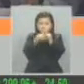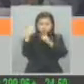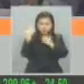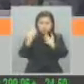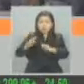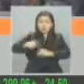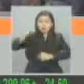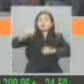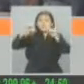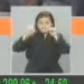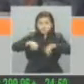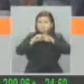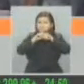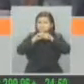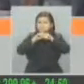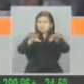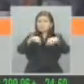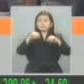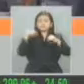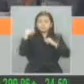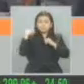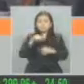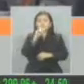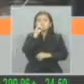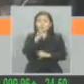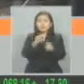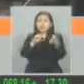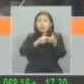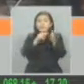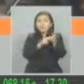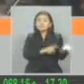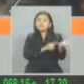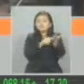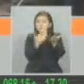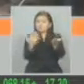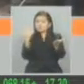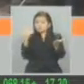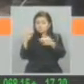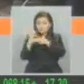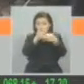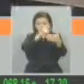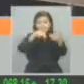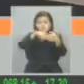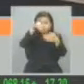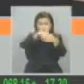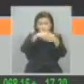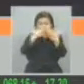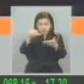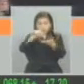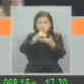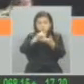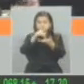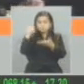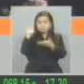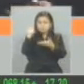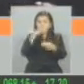วินิจฉัยเป็นเอกฉันท์ค่ะซึ่งเท่ากับว่าร่างพรบทั้ง3ฉบับที่เกี่ยวข้องกับการเลือกตั้งนะคะแล้วก็มีการแก้ไขเพื่